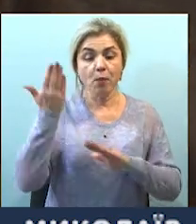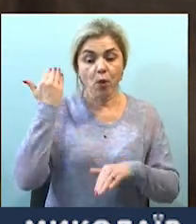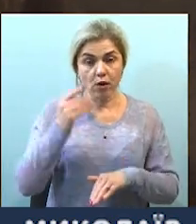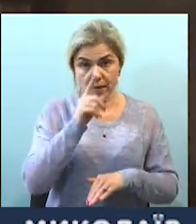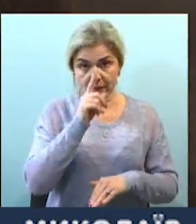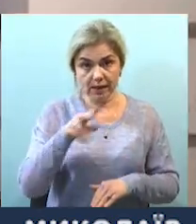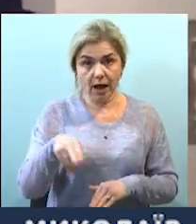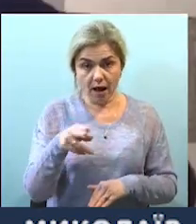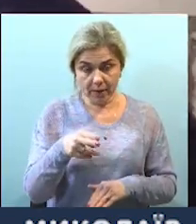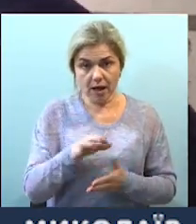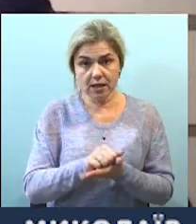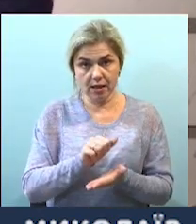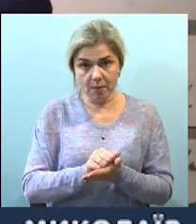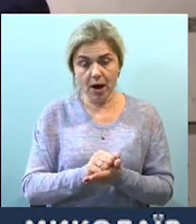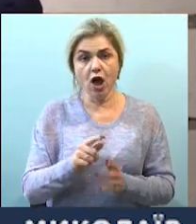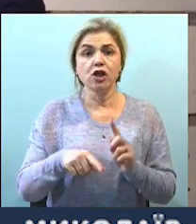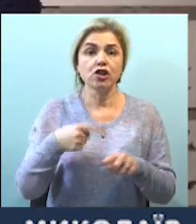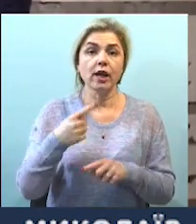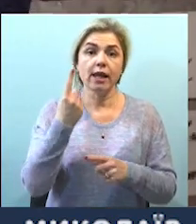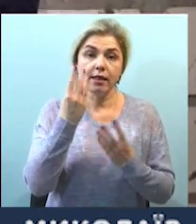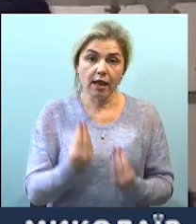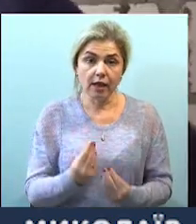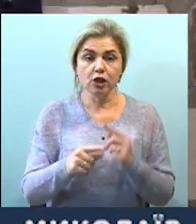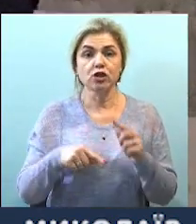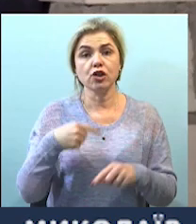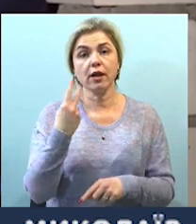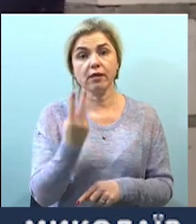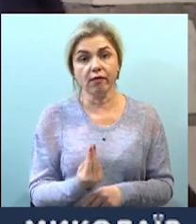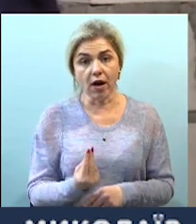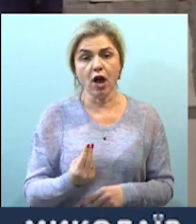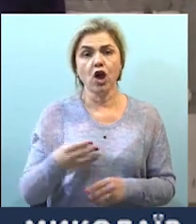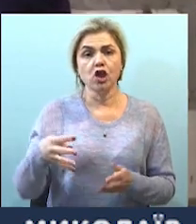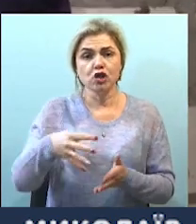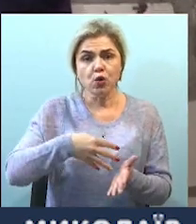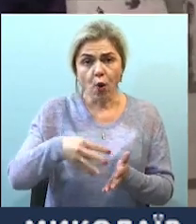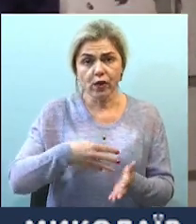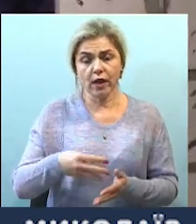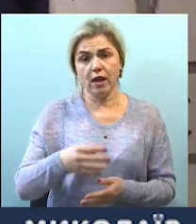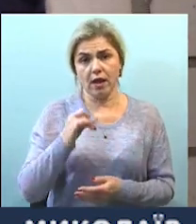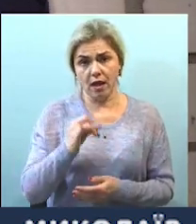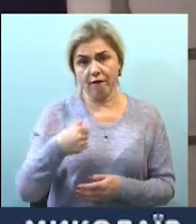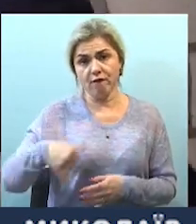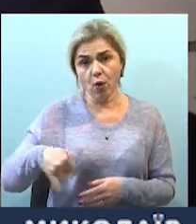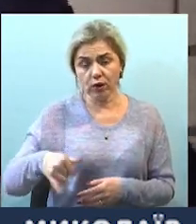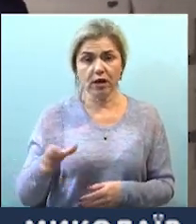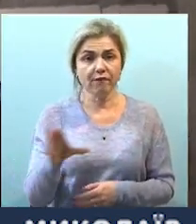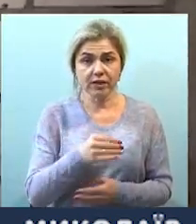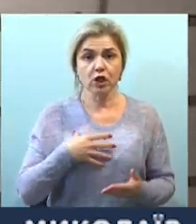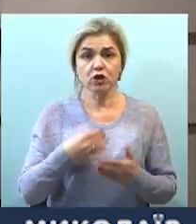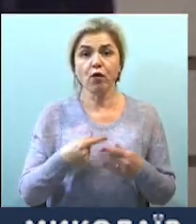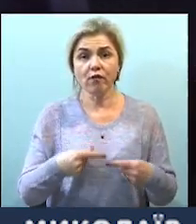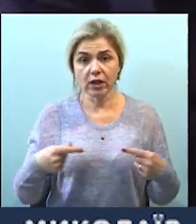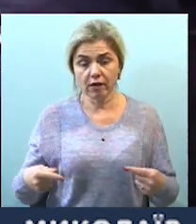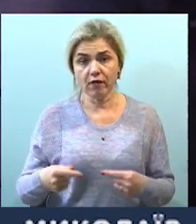цим займаємося. Через день, через два. Приходимо, щотки, відра, все, весь свій інвентар. Гоним